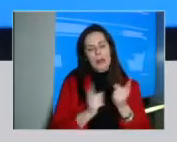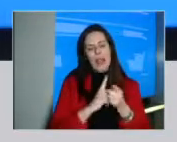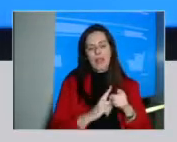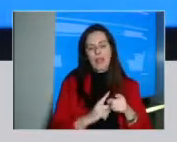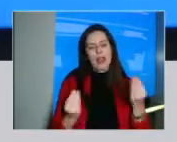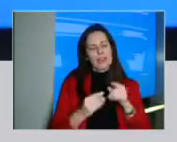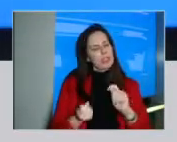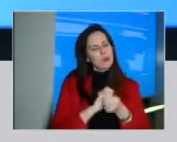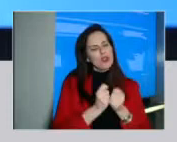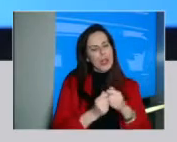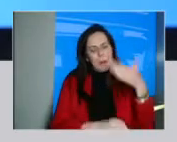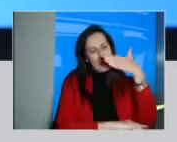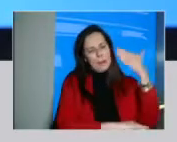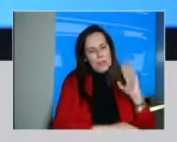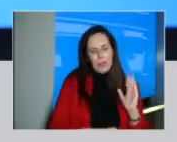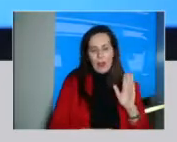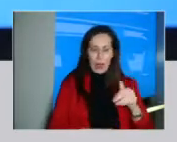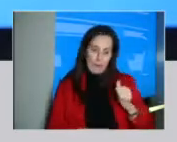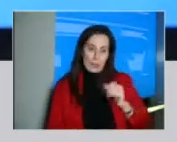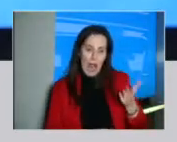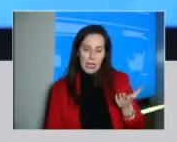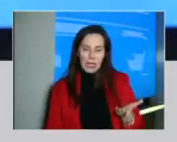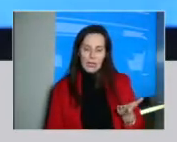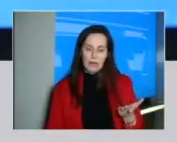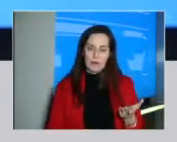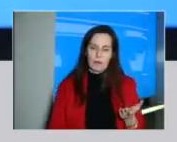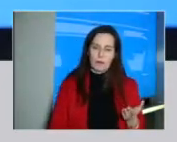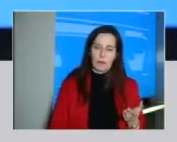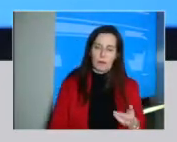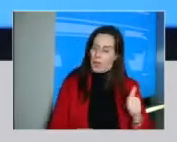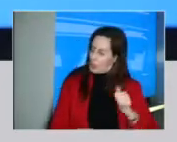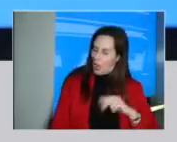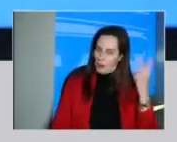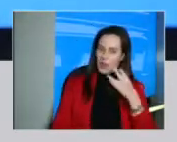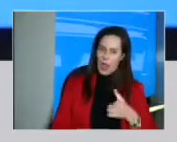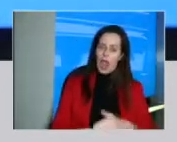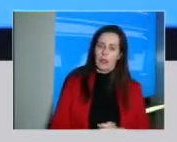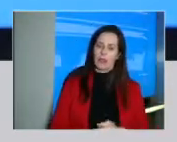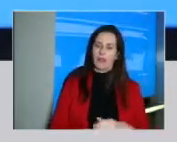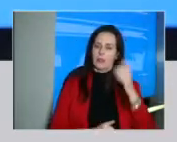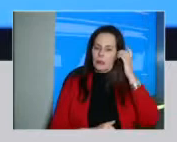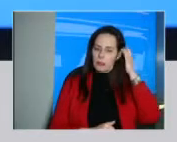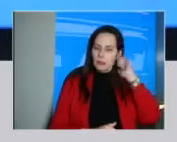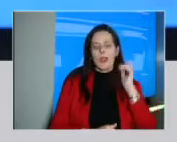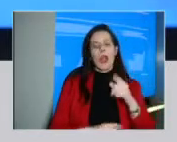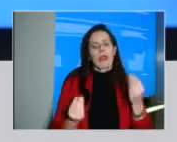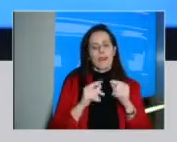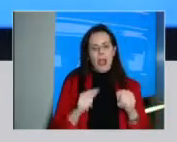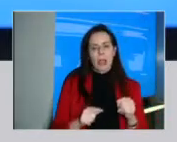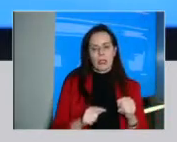שמתחלפים, והתמהיל הזה משתנה ממדינה למדינה. גם צהל הוא כזה באופן מסוים. צהל בוודאי כזה. התמהיל